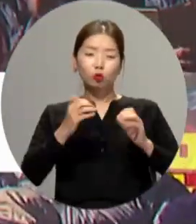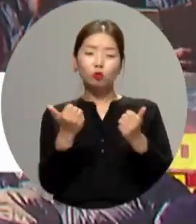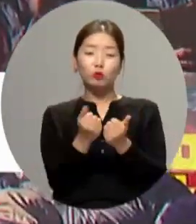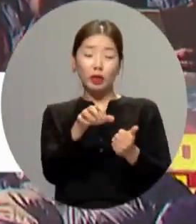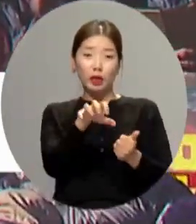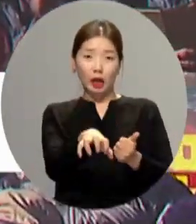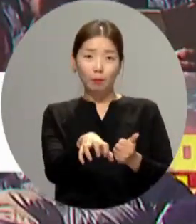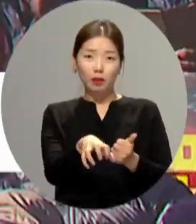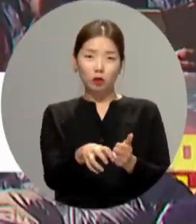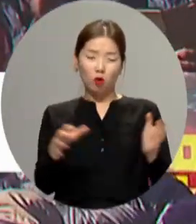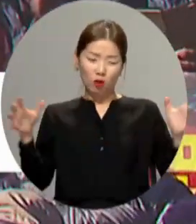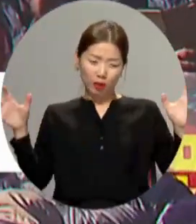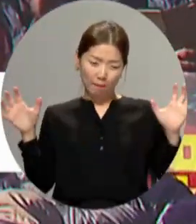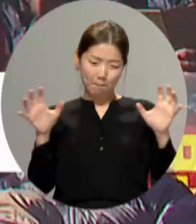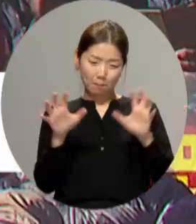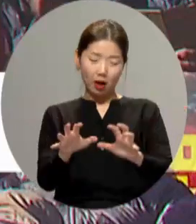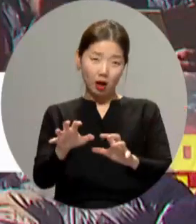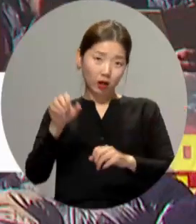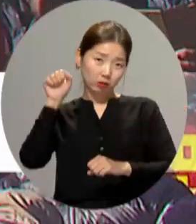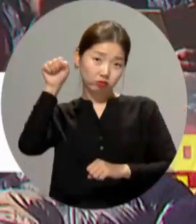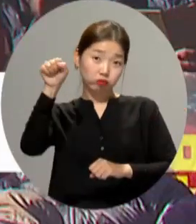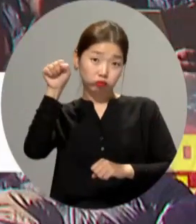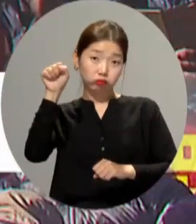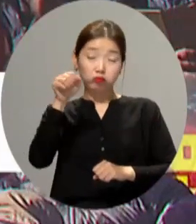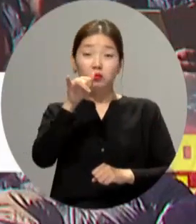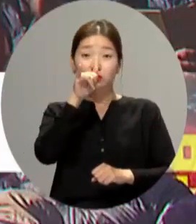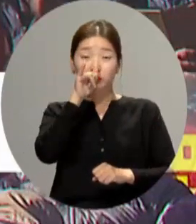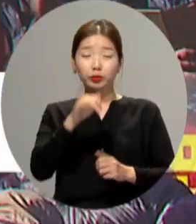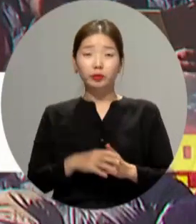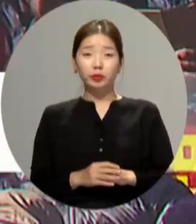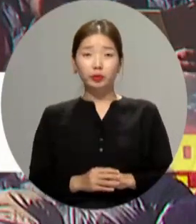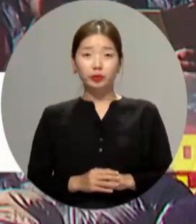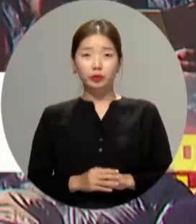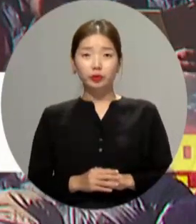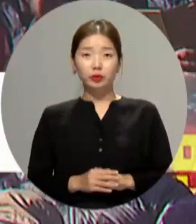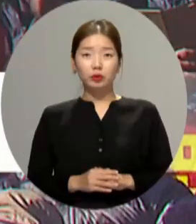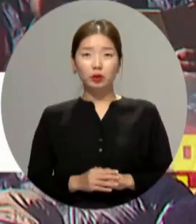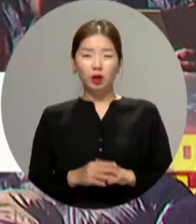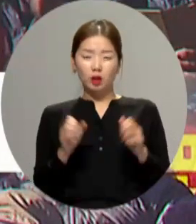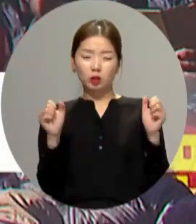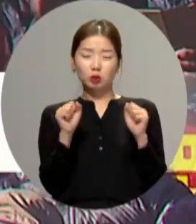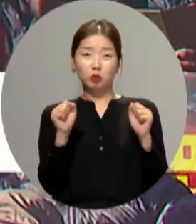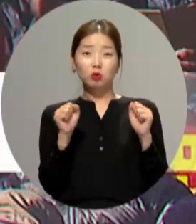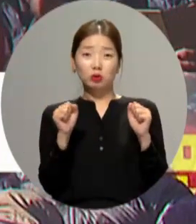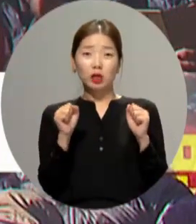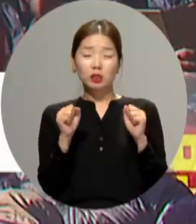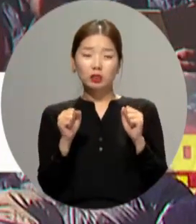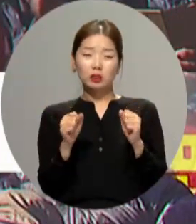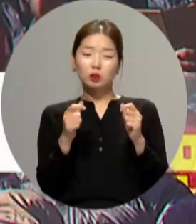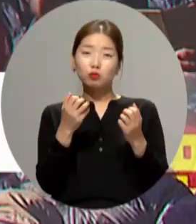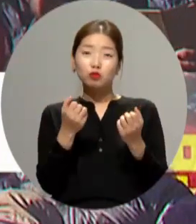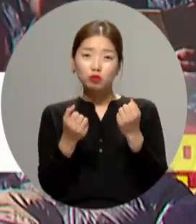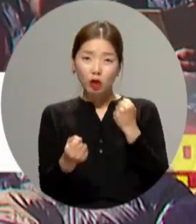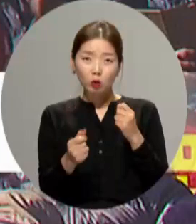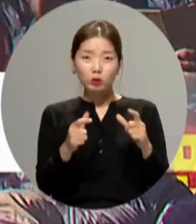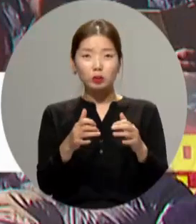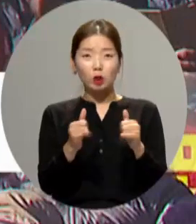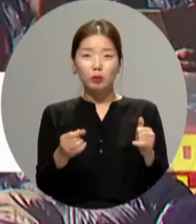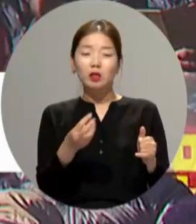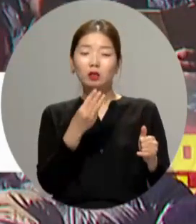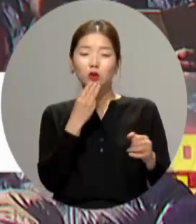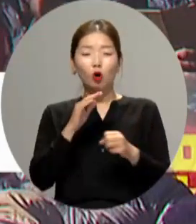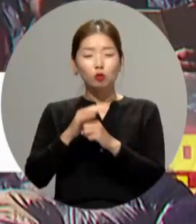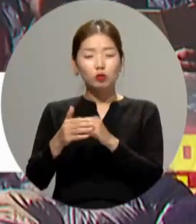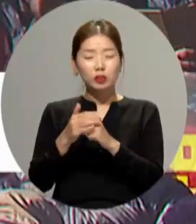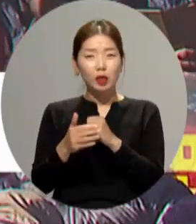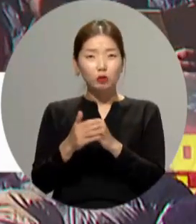앞에서 도민 총궐기라는 이름의 대규모 집회가 열린 건데요. 쌀쌀한 날씨 속에서 도민뿐 아니라 서울, 대구